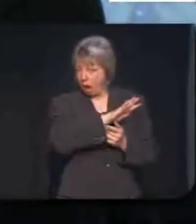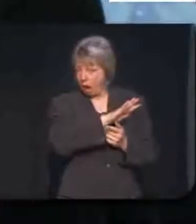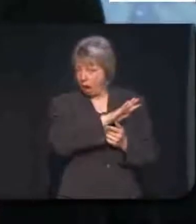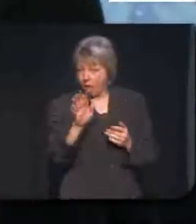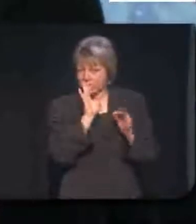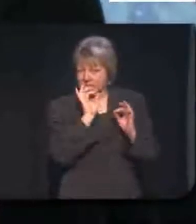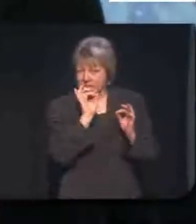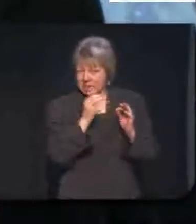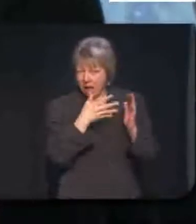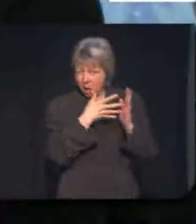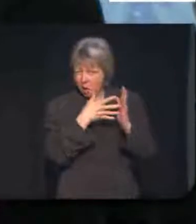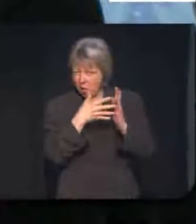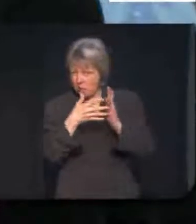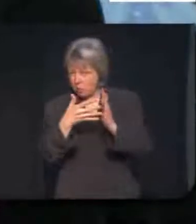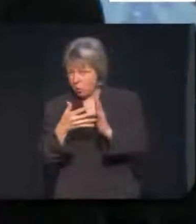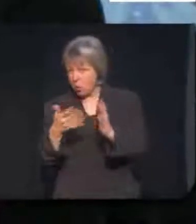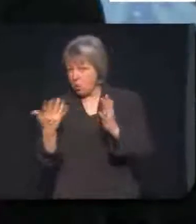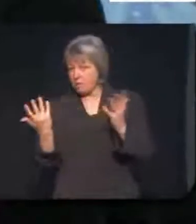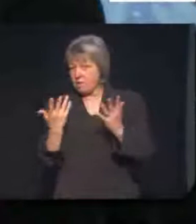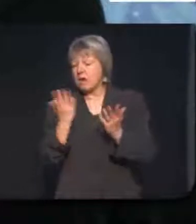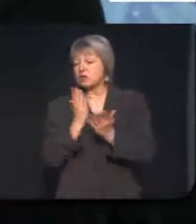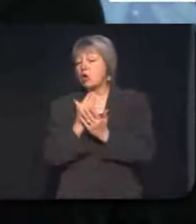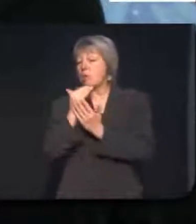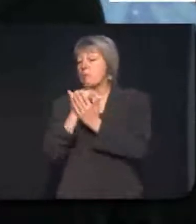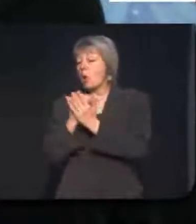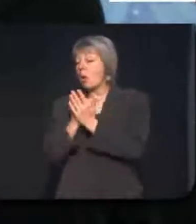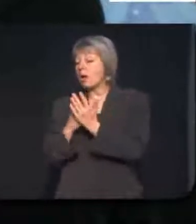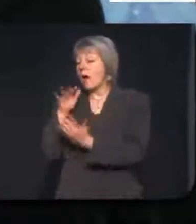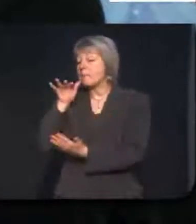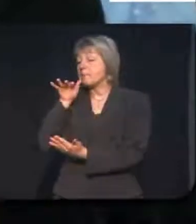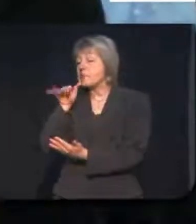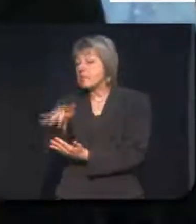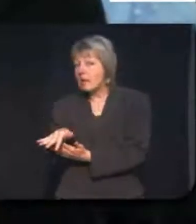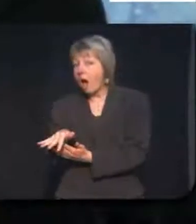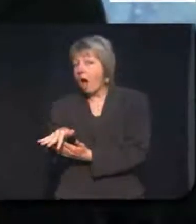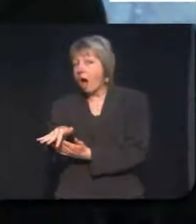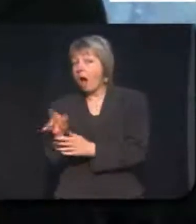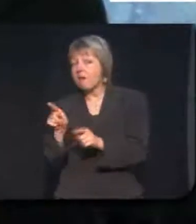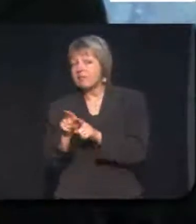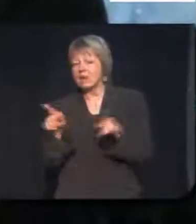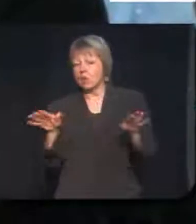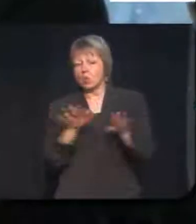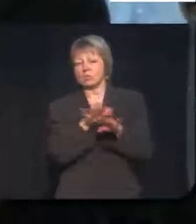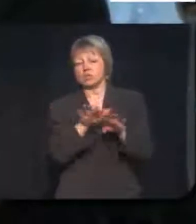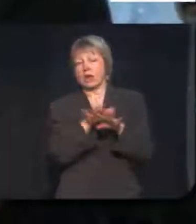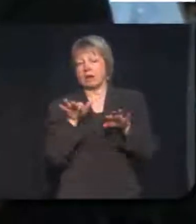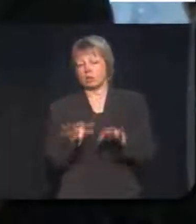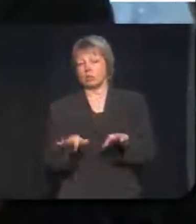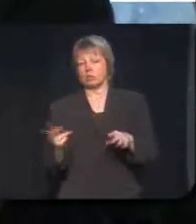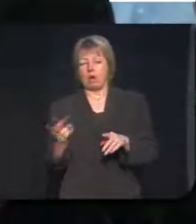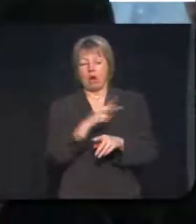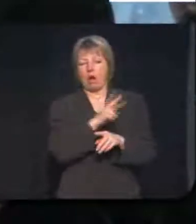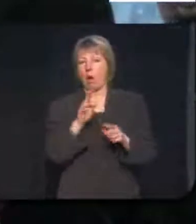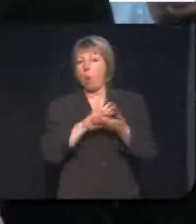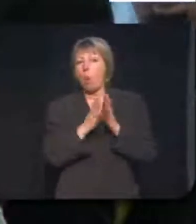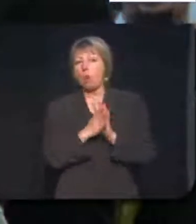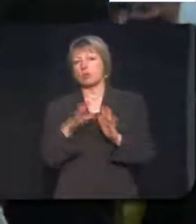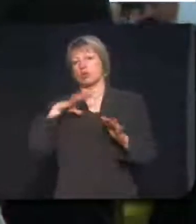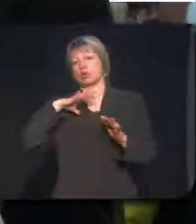mit irgendwas was wir schon im Programm stehen haben auch von den heutigen Beschlüssen überschneidet oder sogar widerspricht